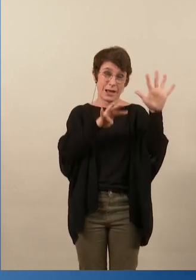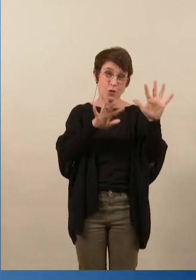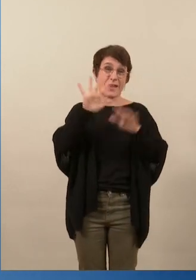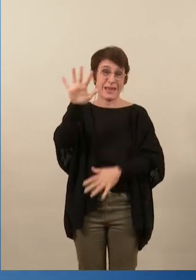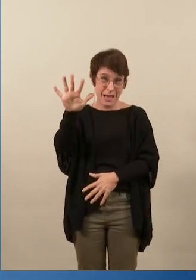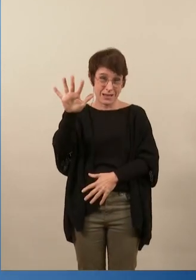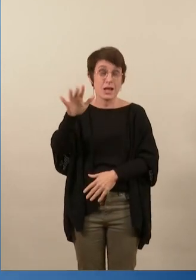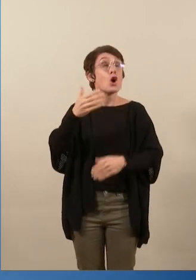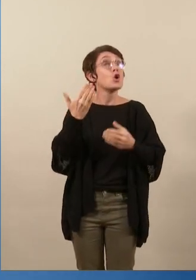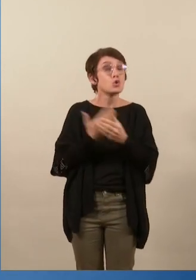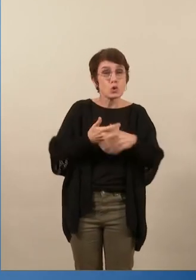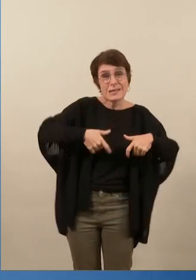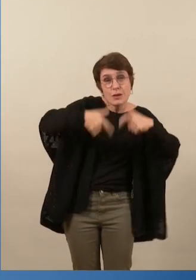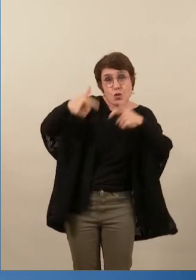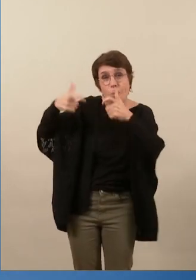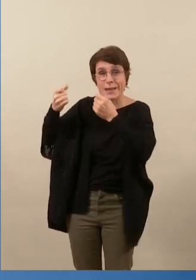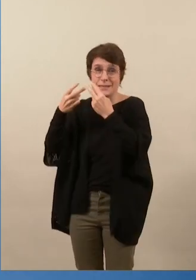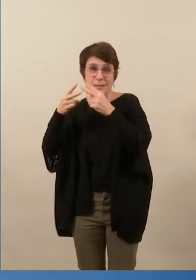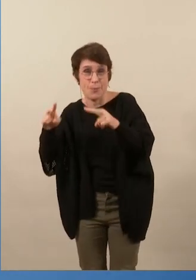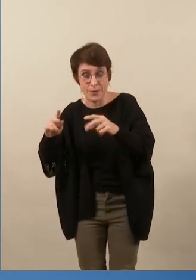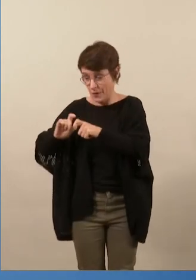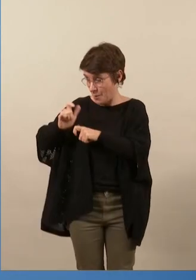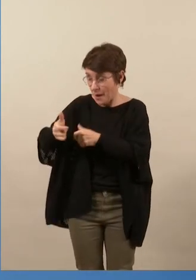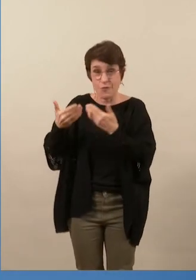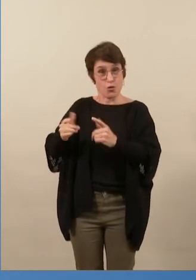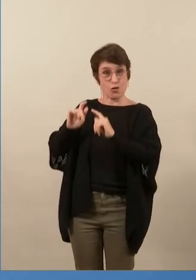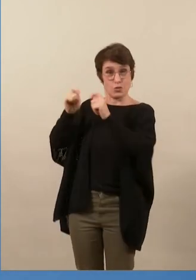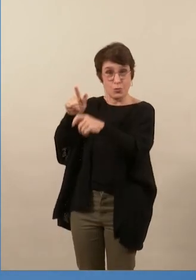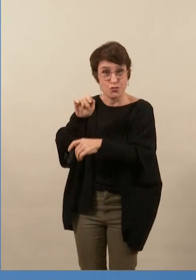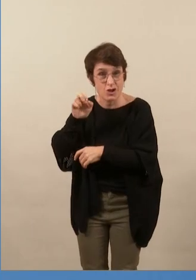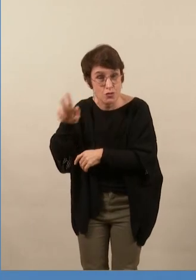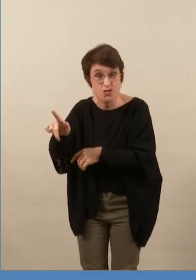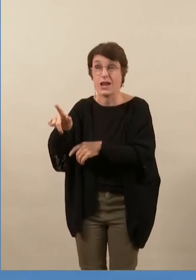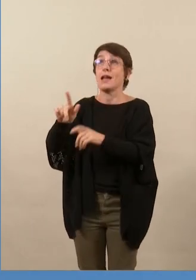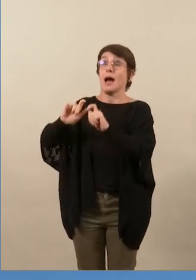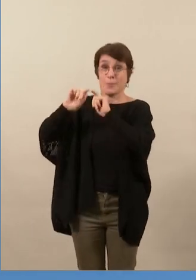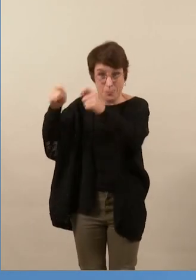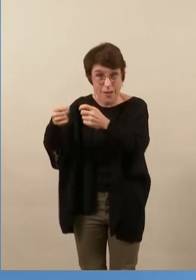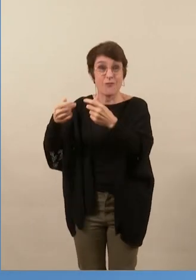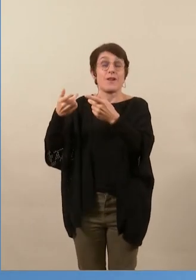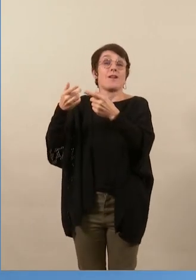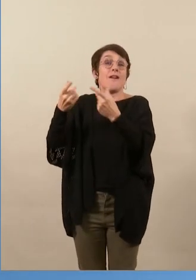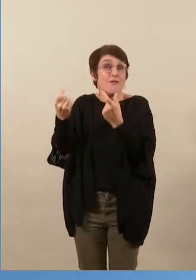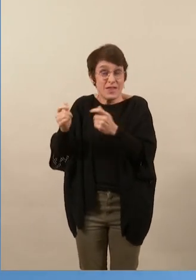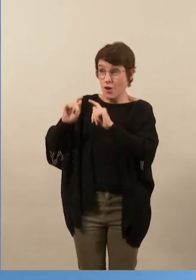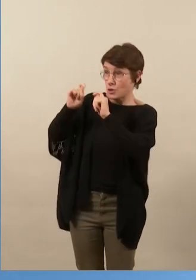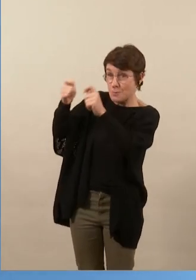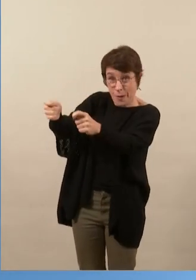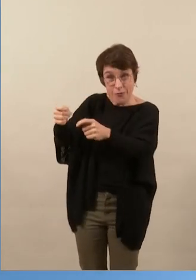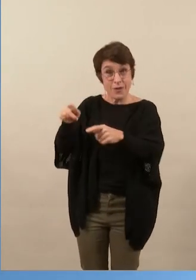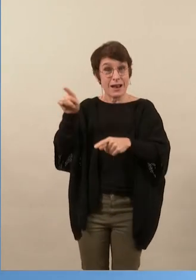dossiers de l'urbanisme de la ville aujourd'hui les finances GG qui a pris en main le discours